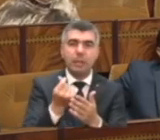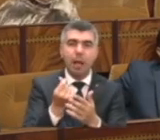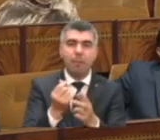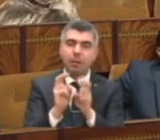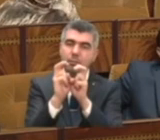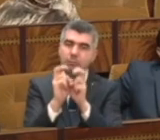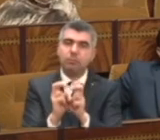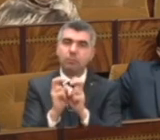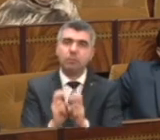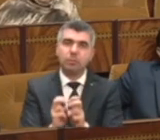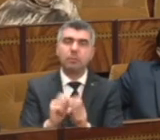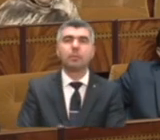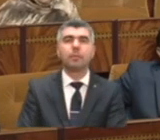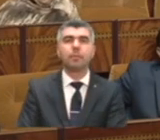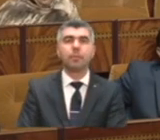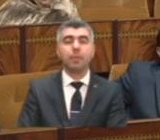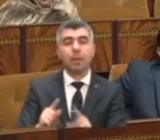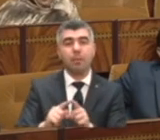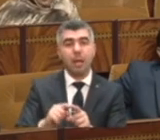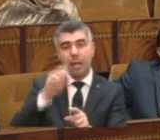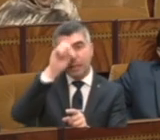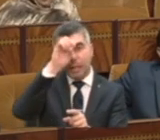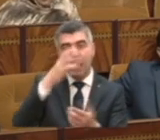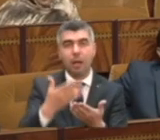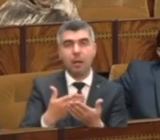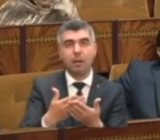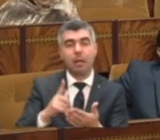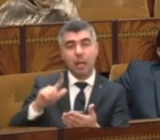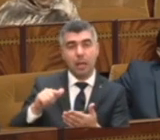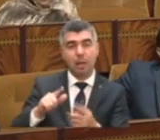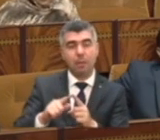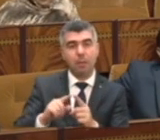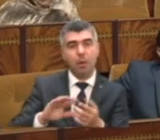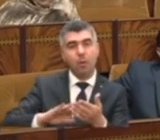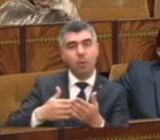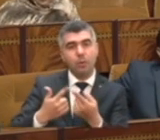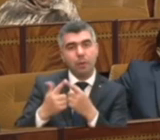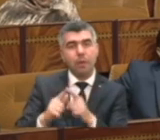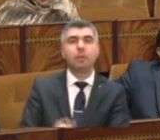ديالها يعني يقل. عندنا الطاقة كما قال الأخ النووية، عندنا